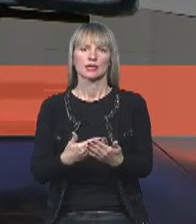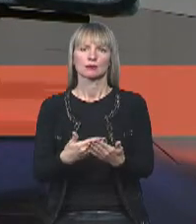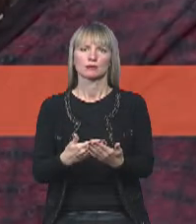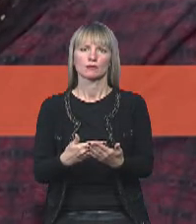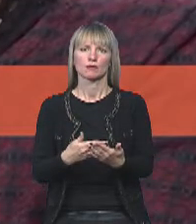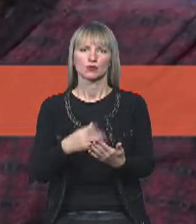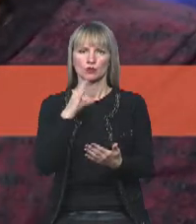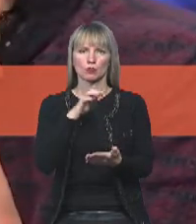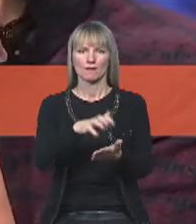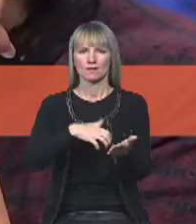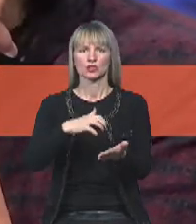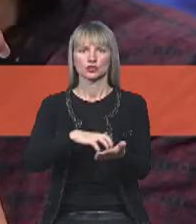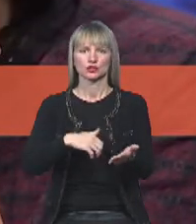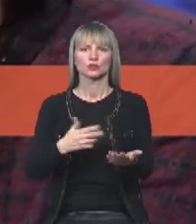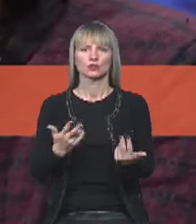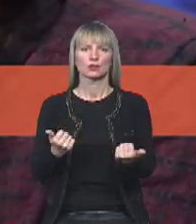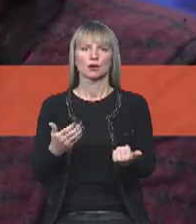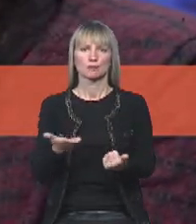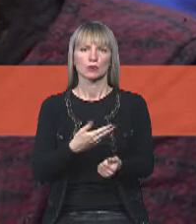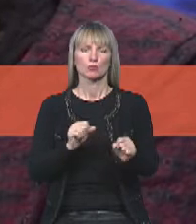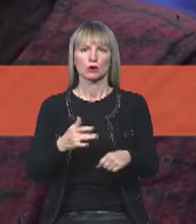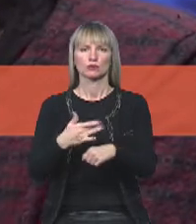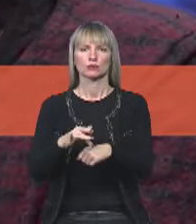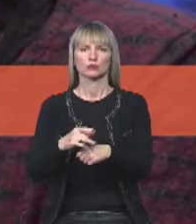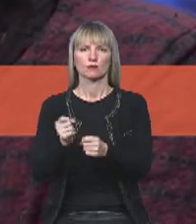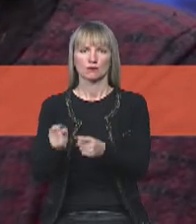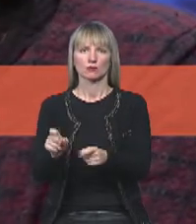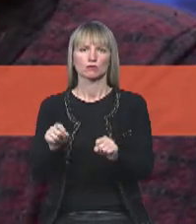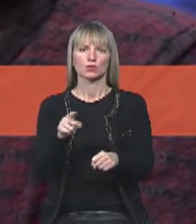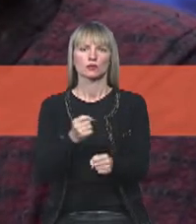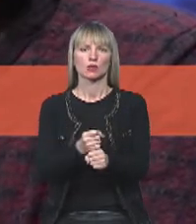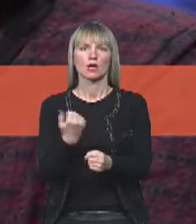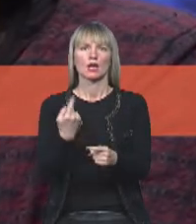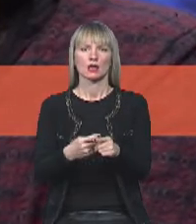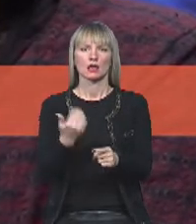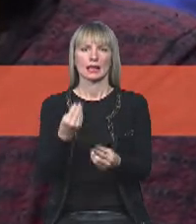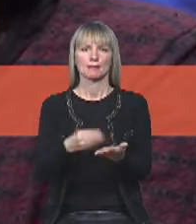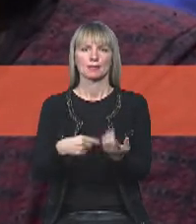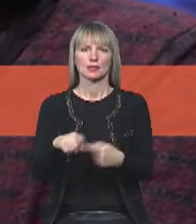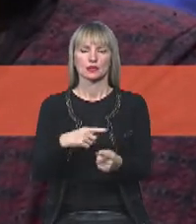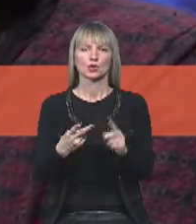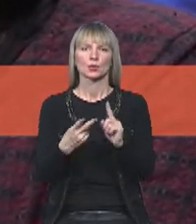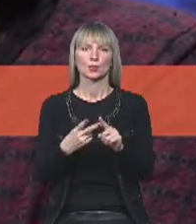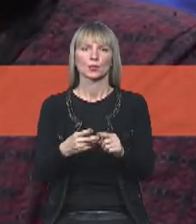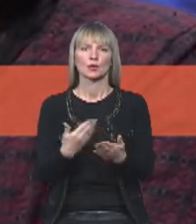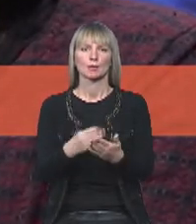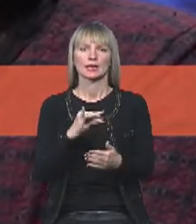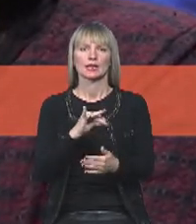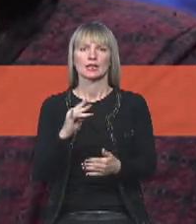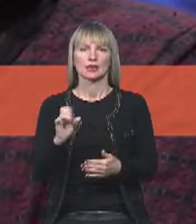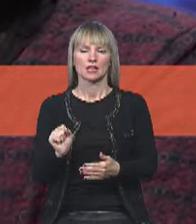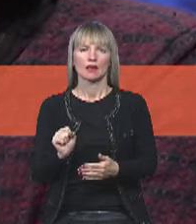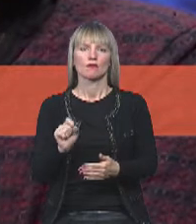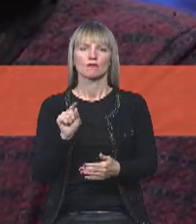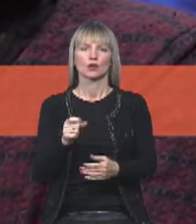вона вичісує і вичісує, так, угу, так, так. Ми можемо викинути, може це зробити, угу, це її бізнес. Угу. А друга, наприклад, Іночка,